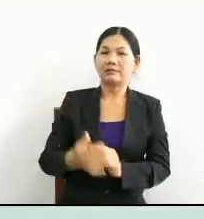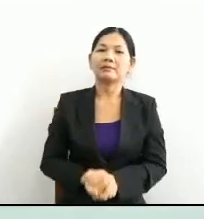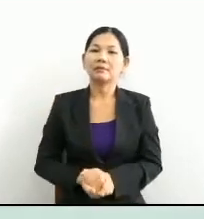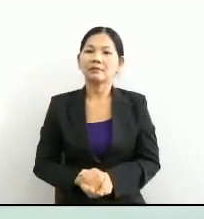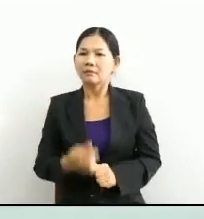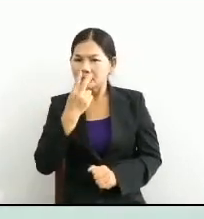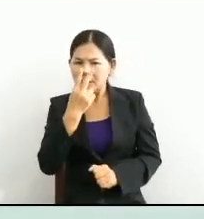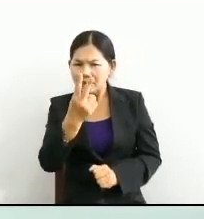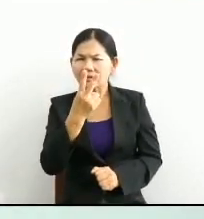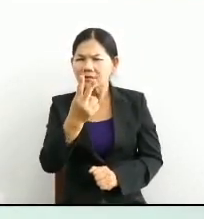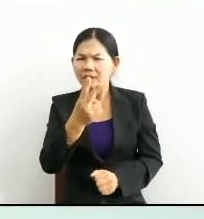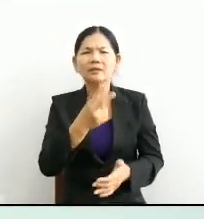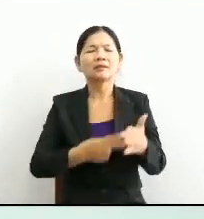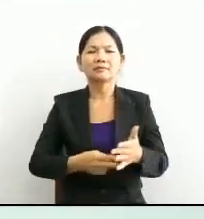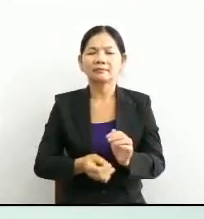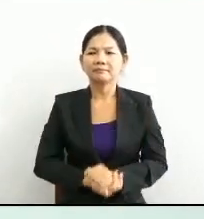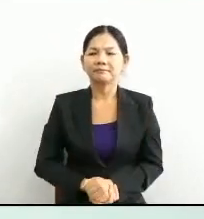con mới sẵn kẹt mới con